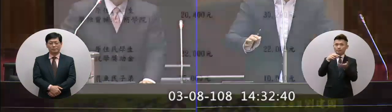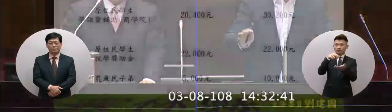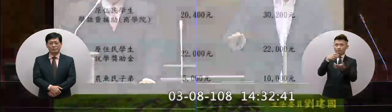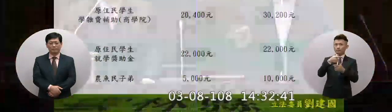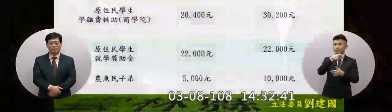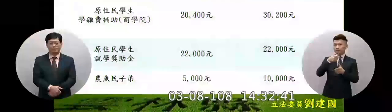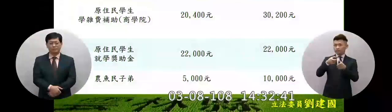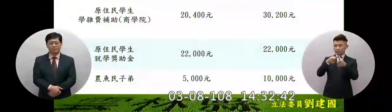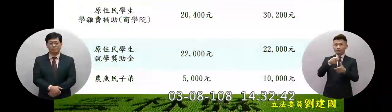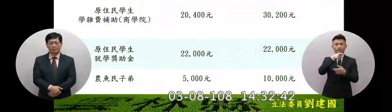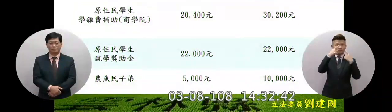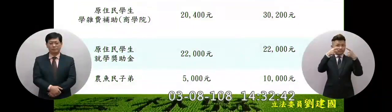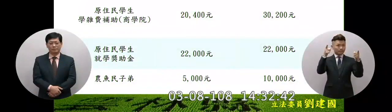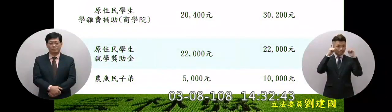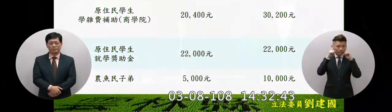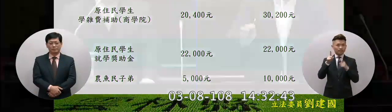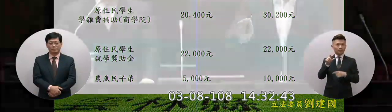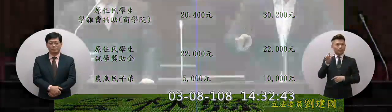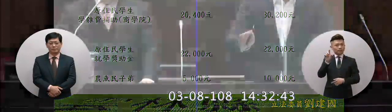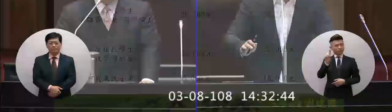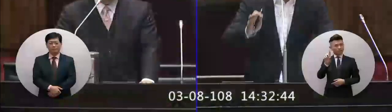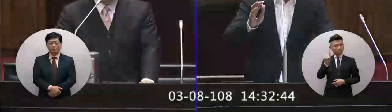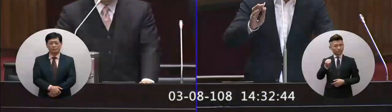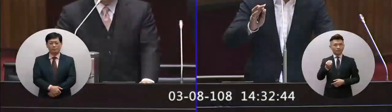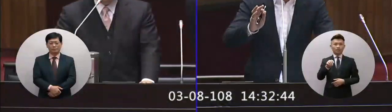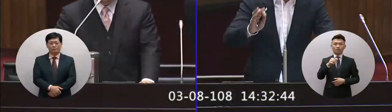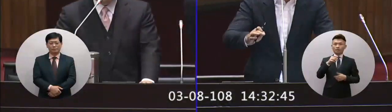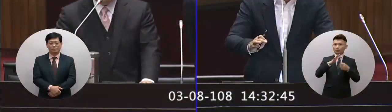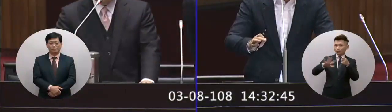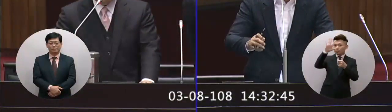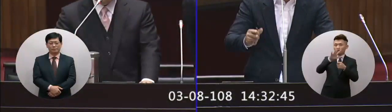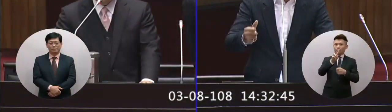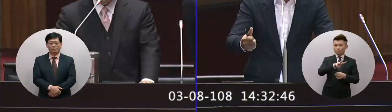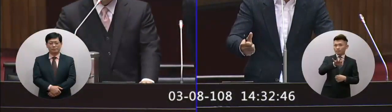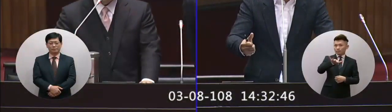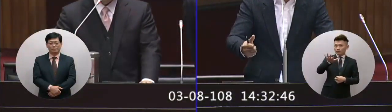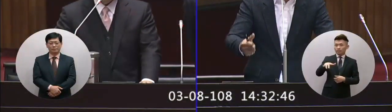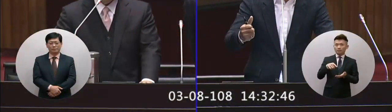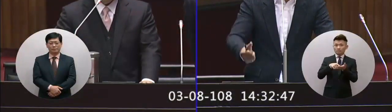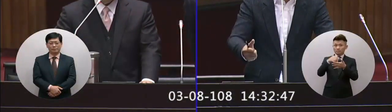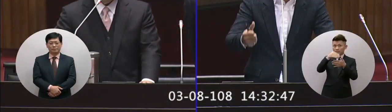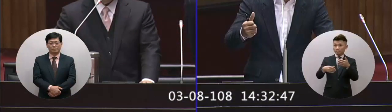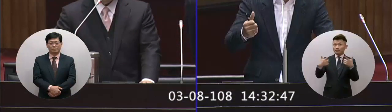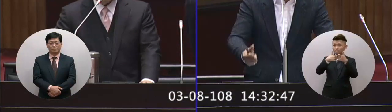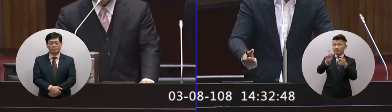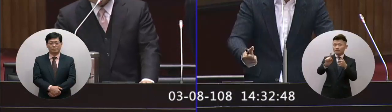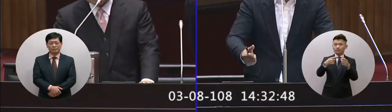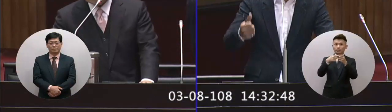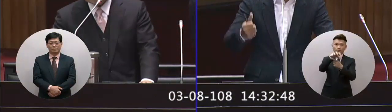千一萬公私立高中三千五千但他必須還要經過三個條件那第一個條件必須要有農